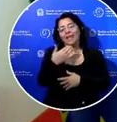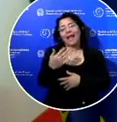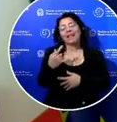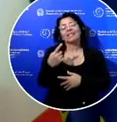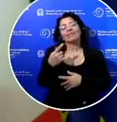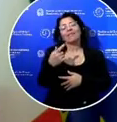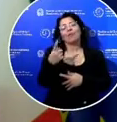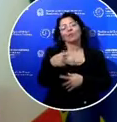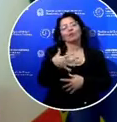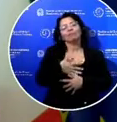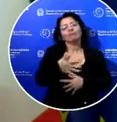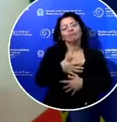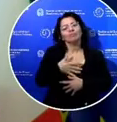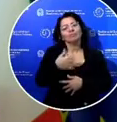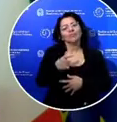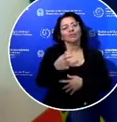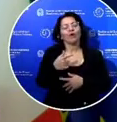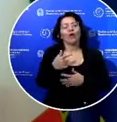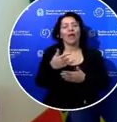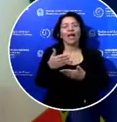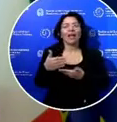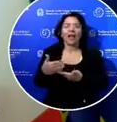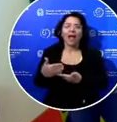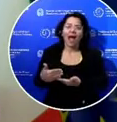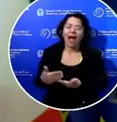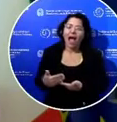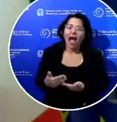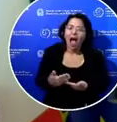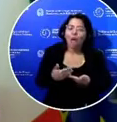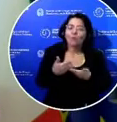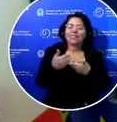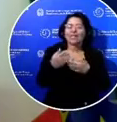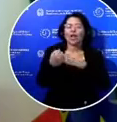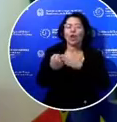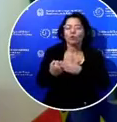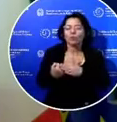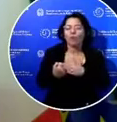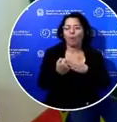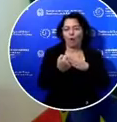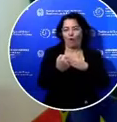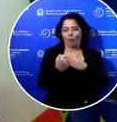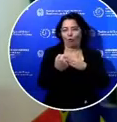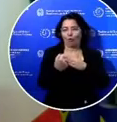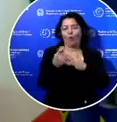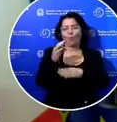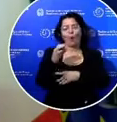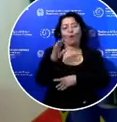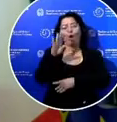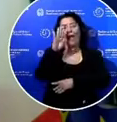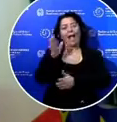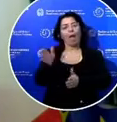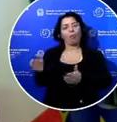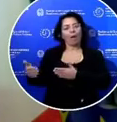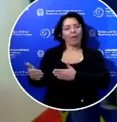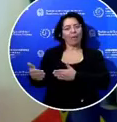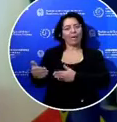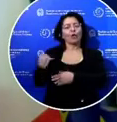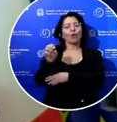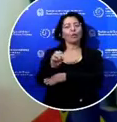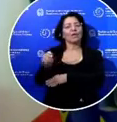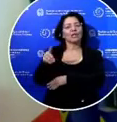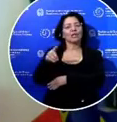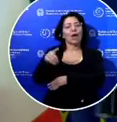anche all'ausilio e al prezioso apporto che sono stati dati dal capo di gabinetto, il professor Panebianco,